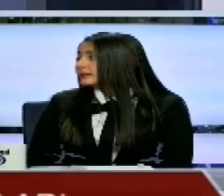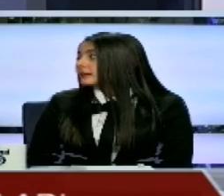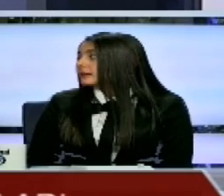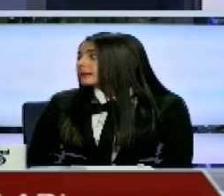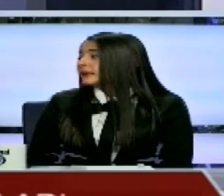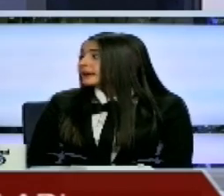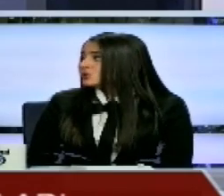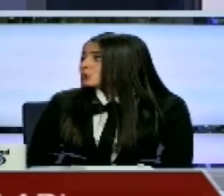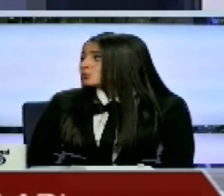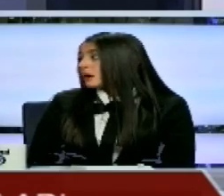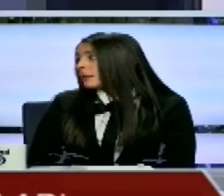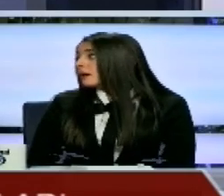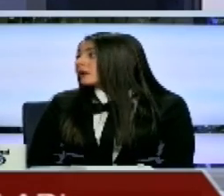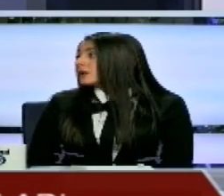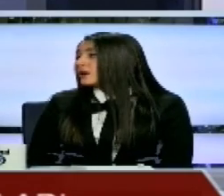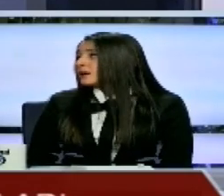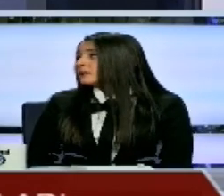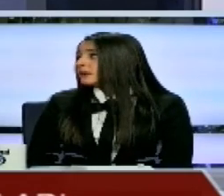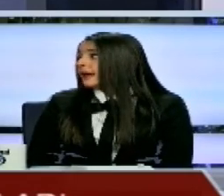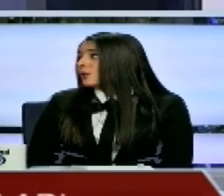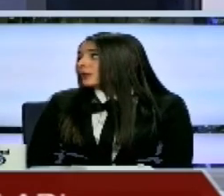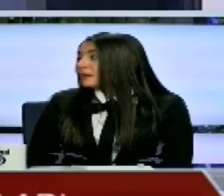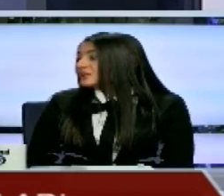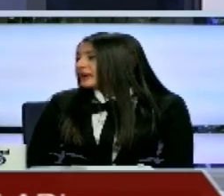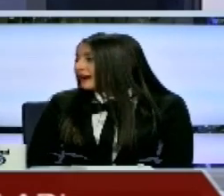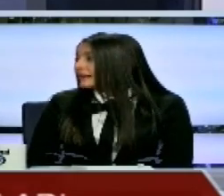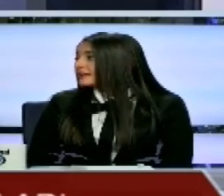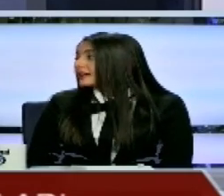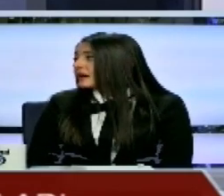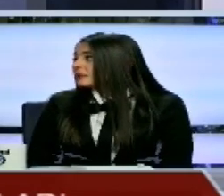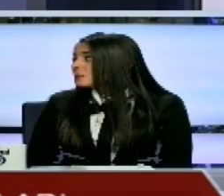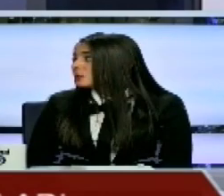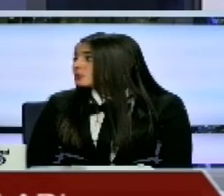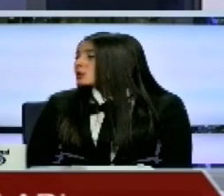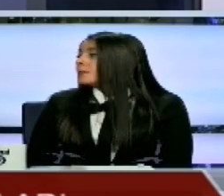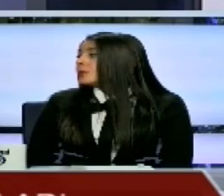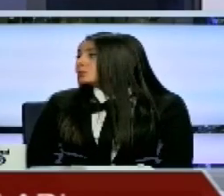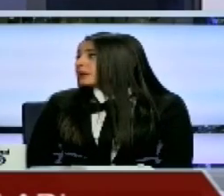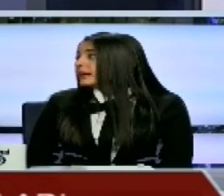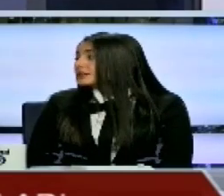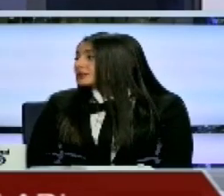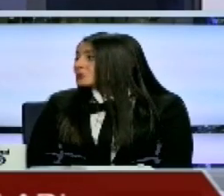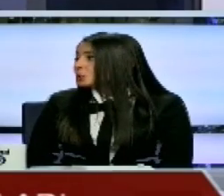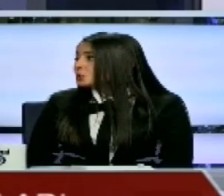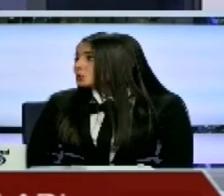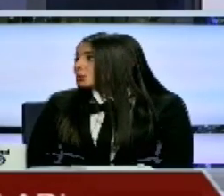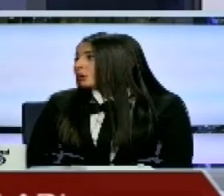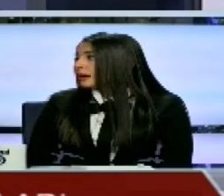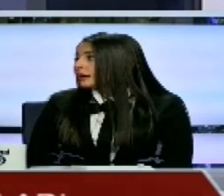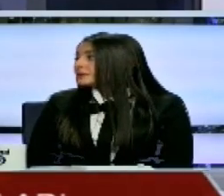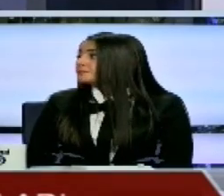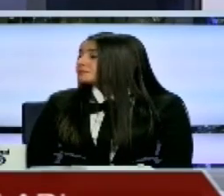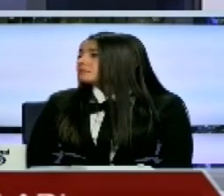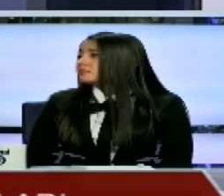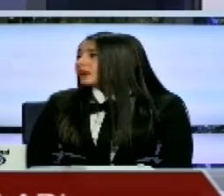engelli diye geçiyoruz ama fakat en önemli şeylerden yararlanamıyoruz. Bunlar gerçekten çok üzücü